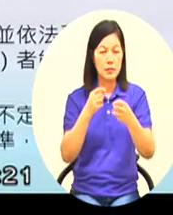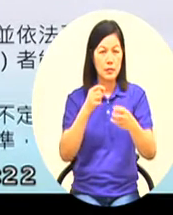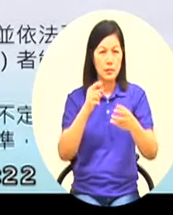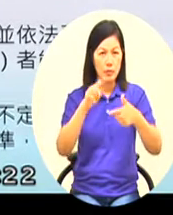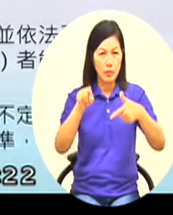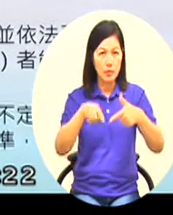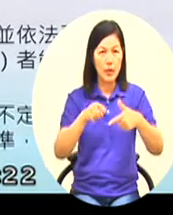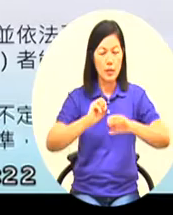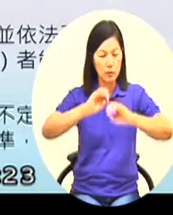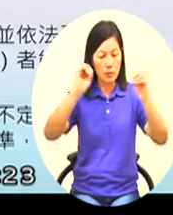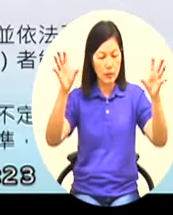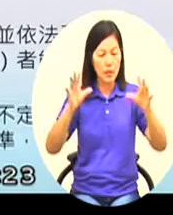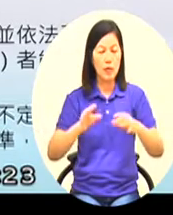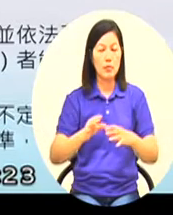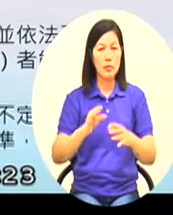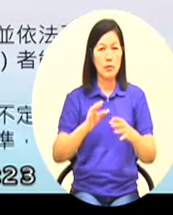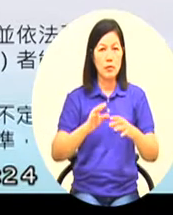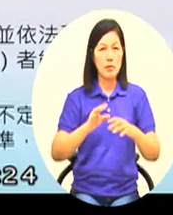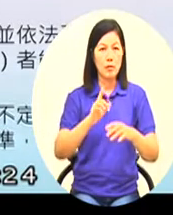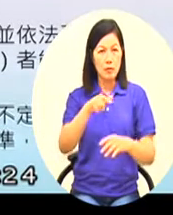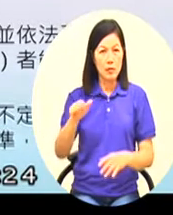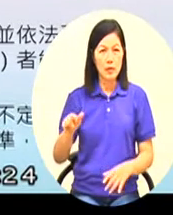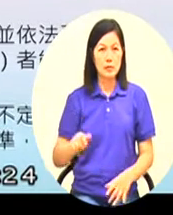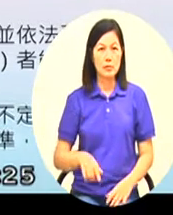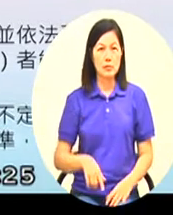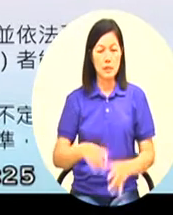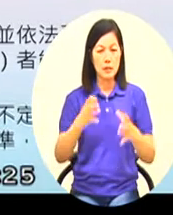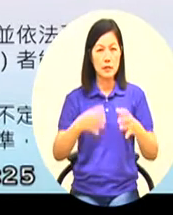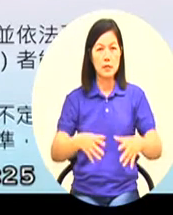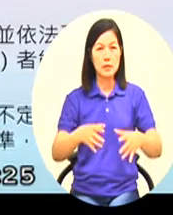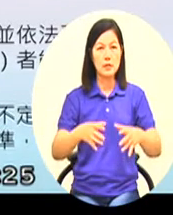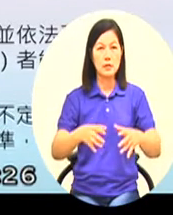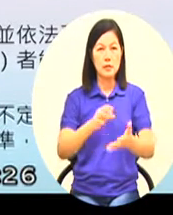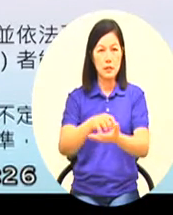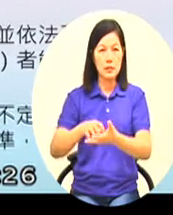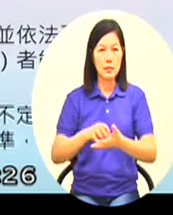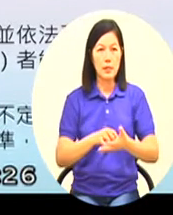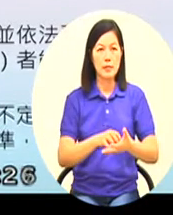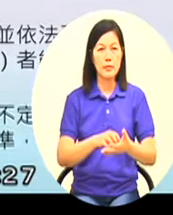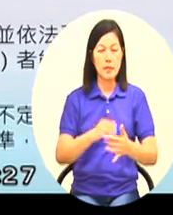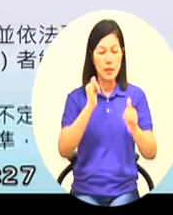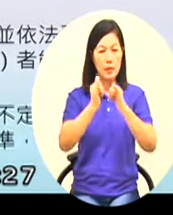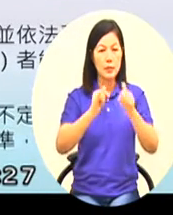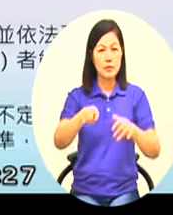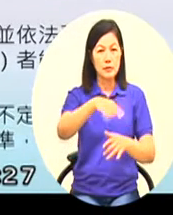的一个广告物的一个设置的一个办法，让民众可以